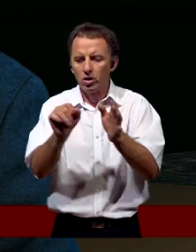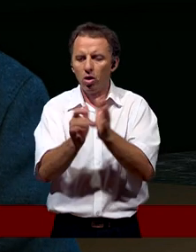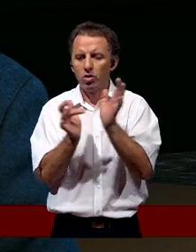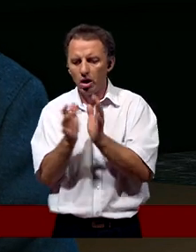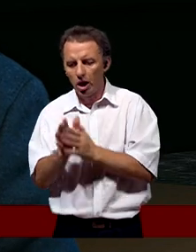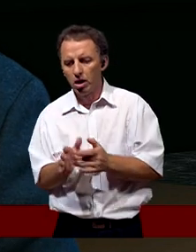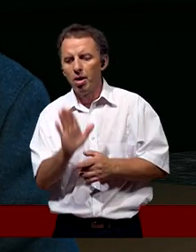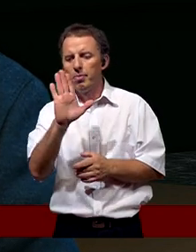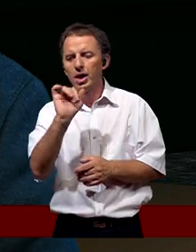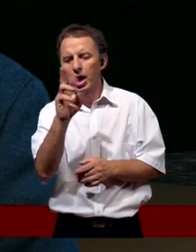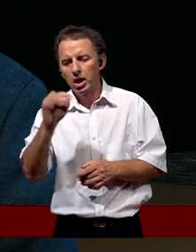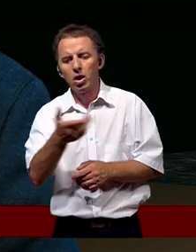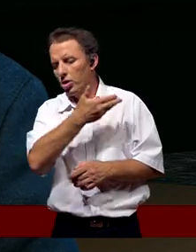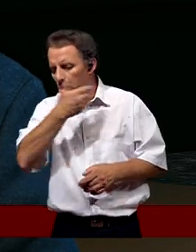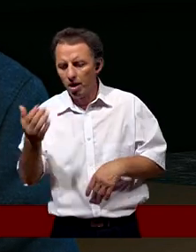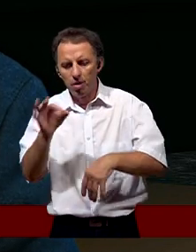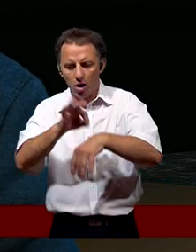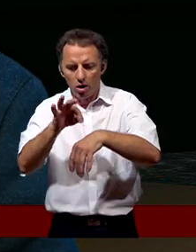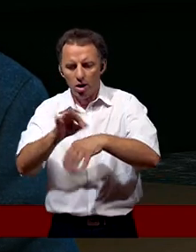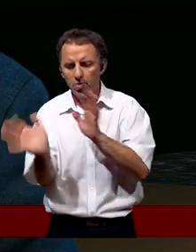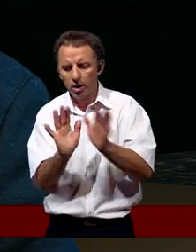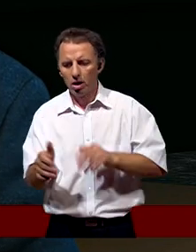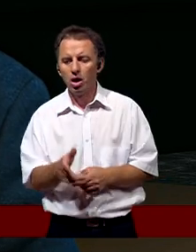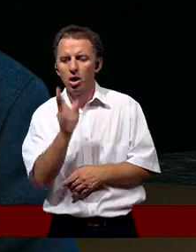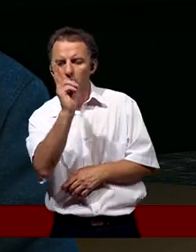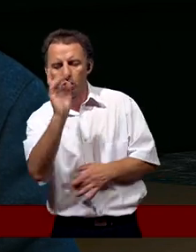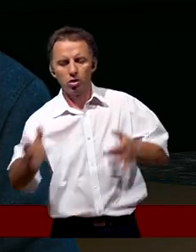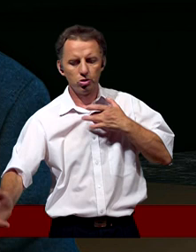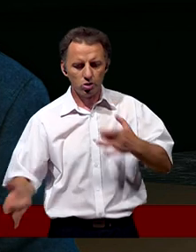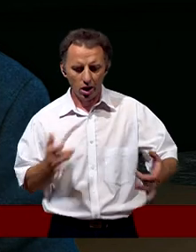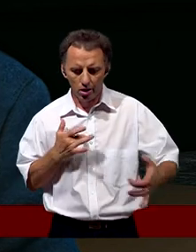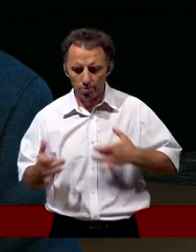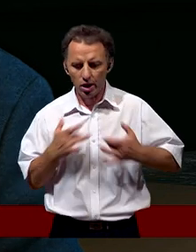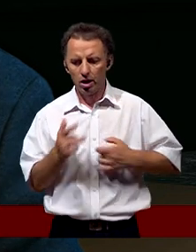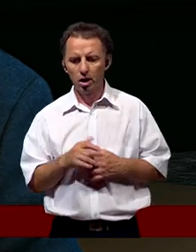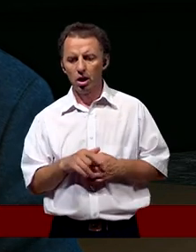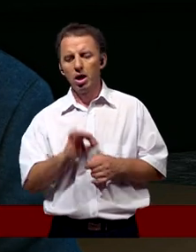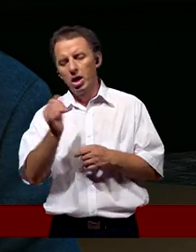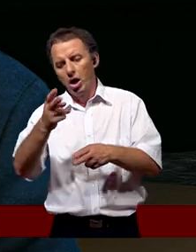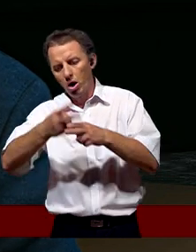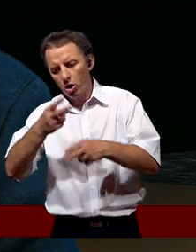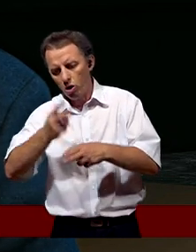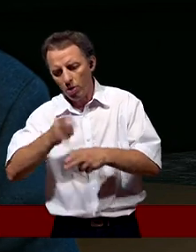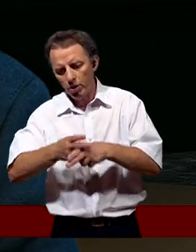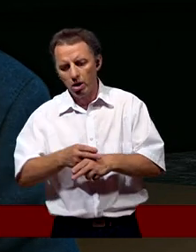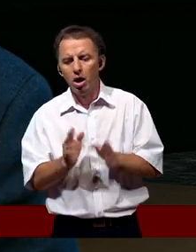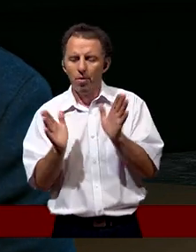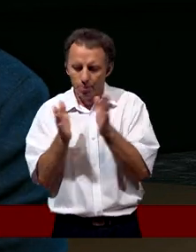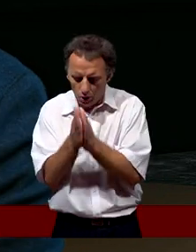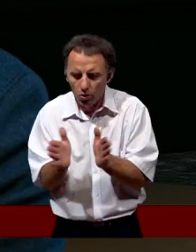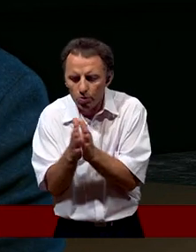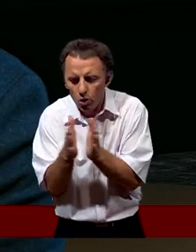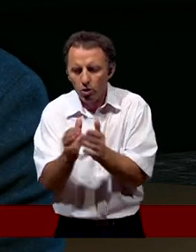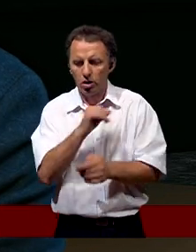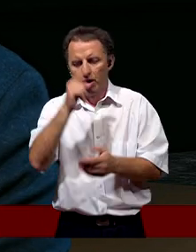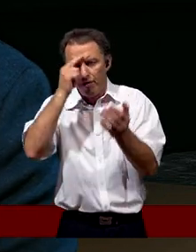Tam w Bangladeszu nie ma takiej opieki medycznej jak tutaj. Jeśli ktoś cierpi, jest jakaś choroba, proszą,